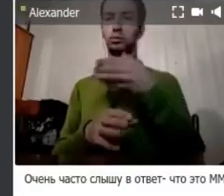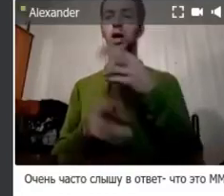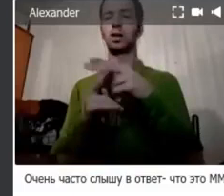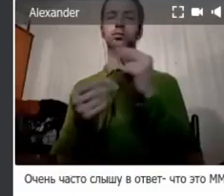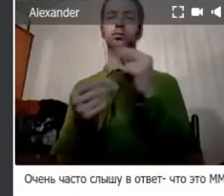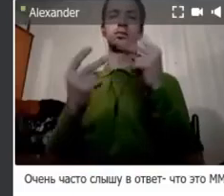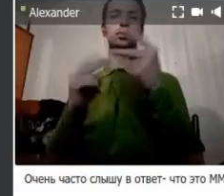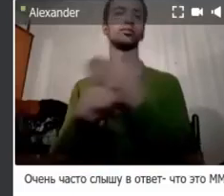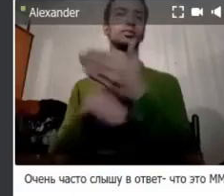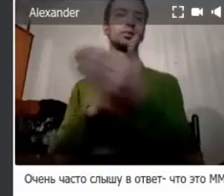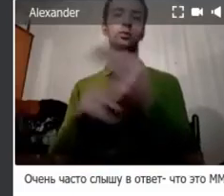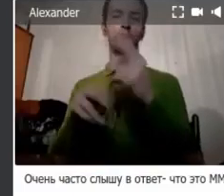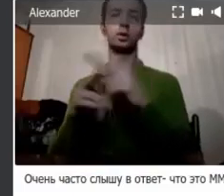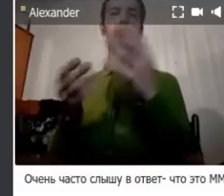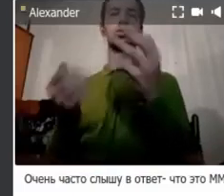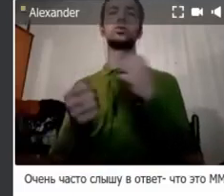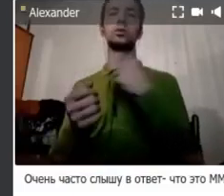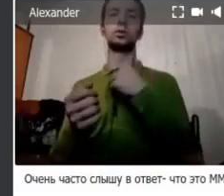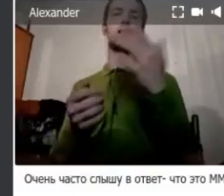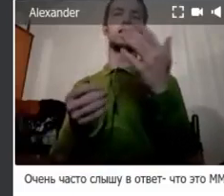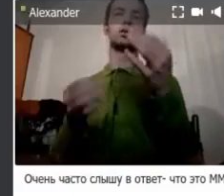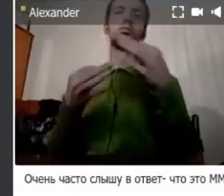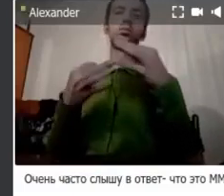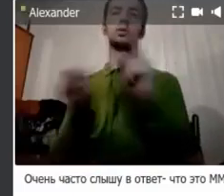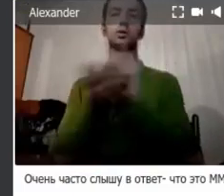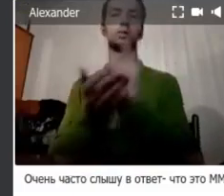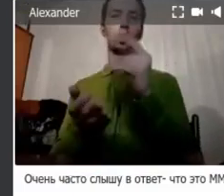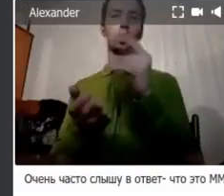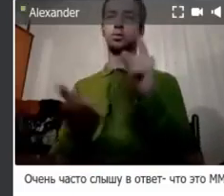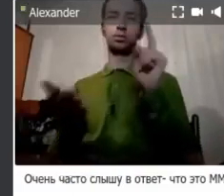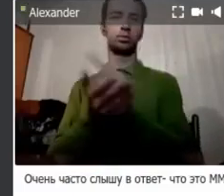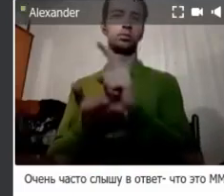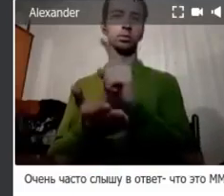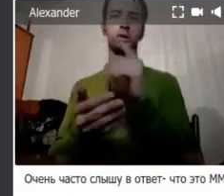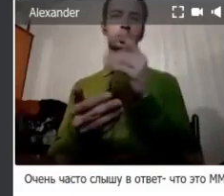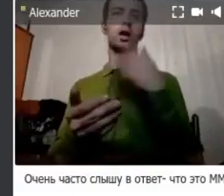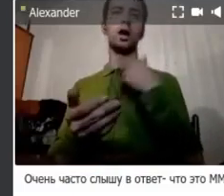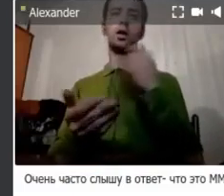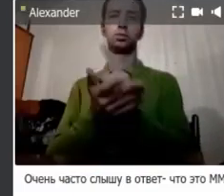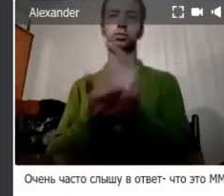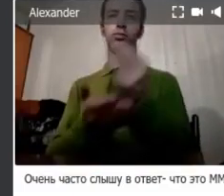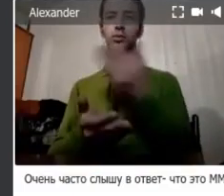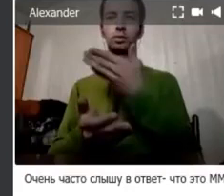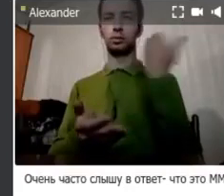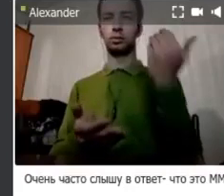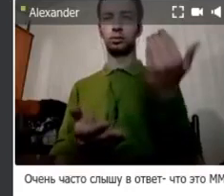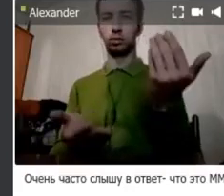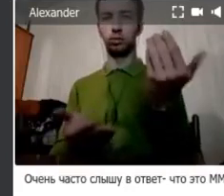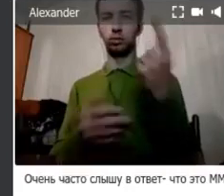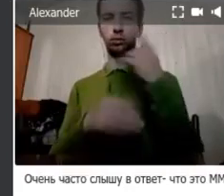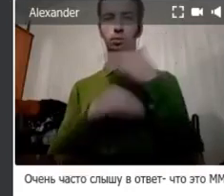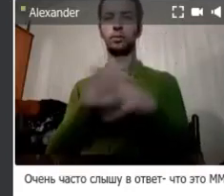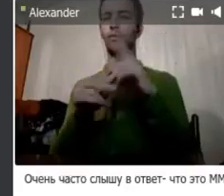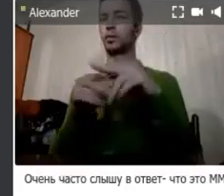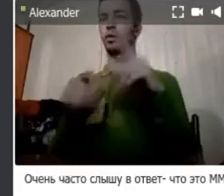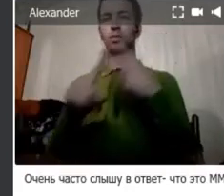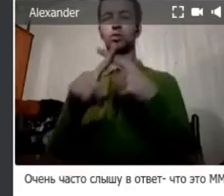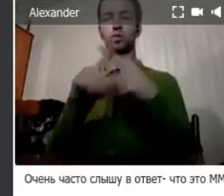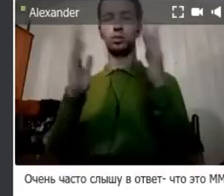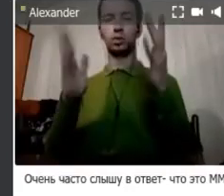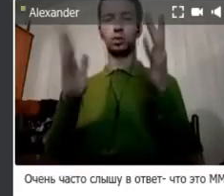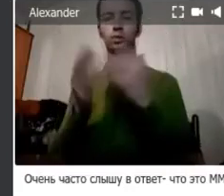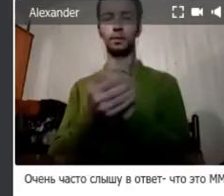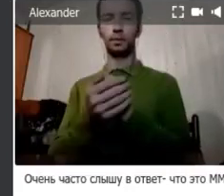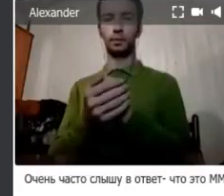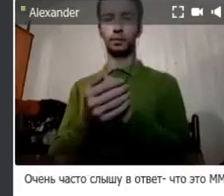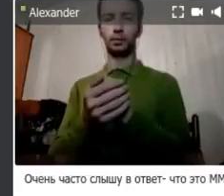это МММ. Да ради бога, то есть можно слышать что угодно, я за 9 лет чего только не наслушался.